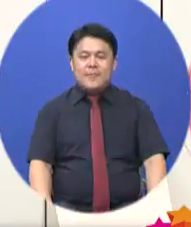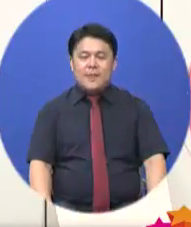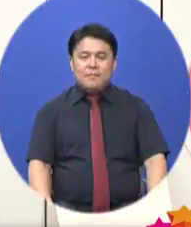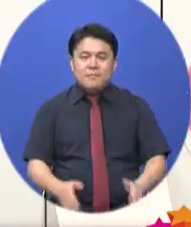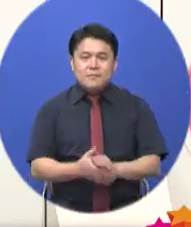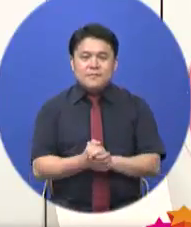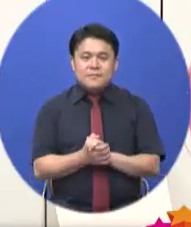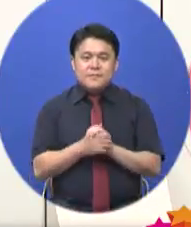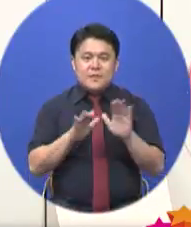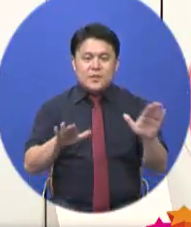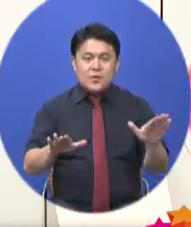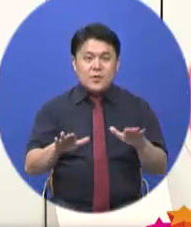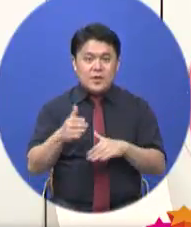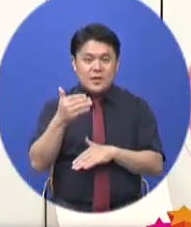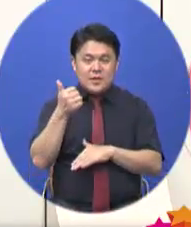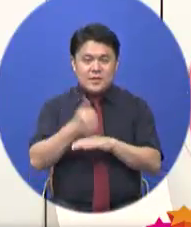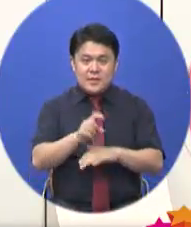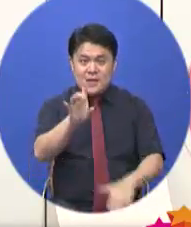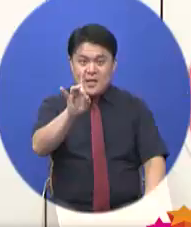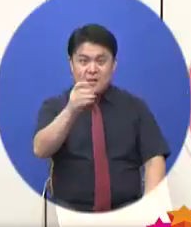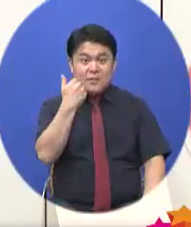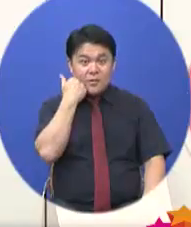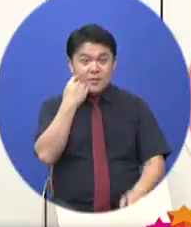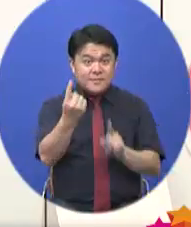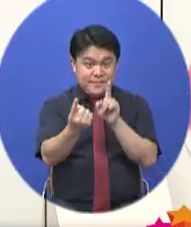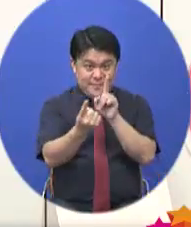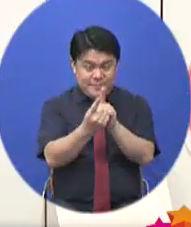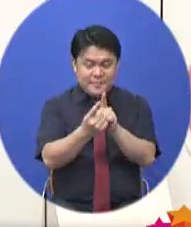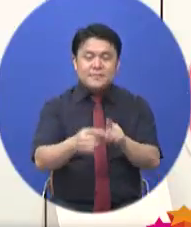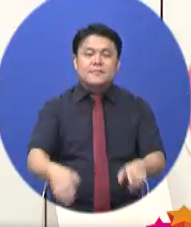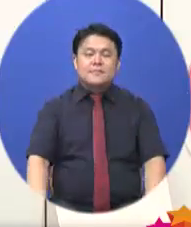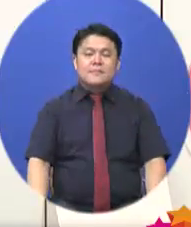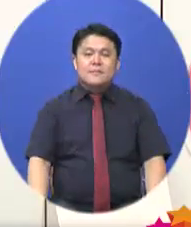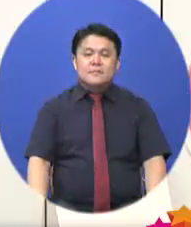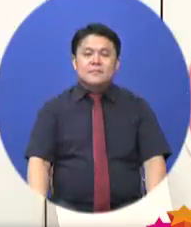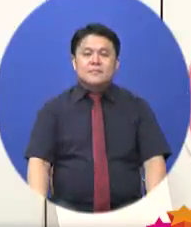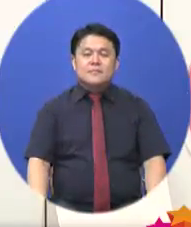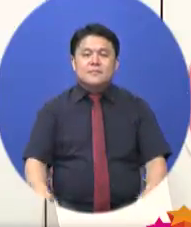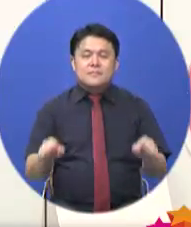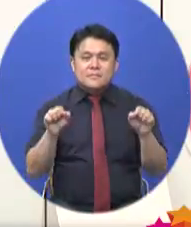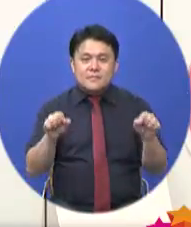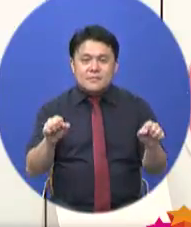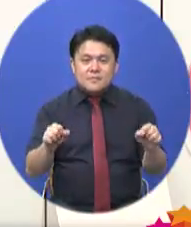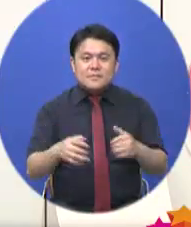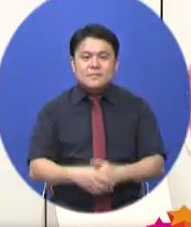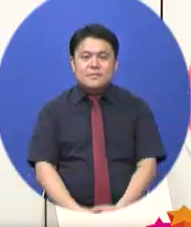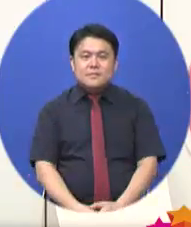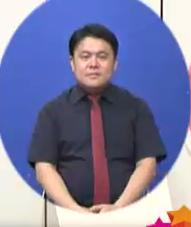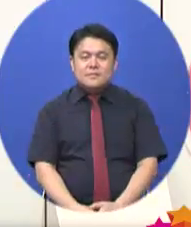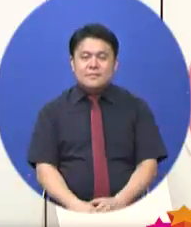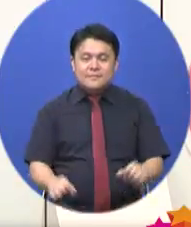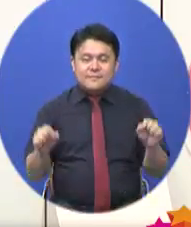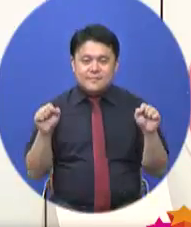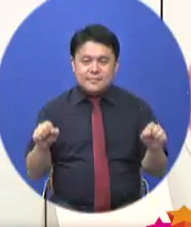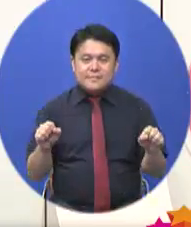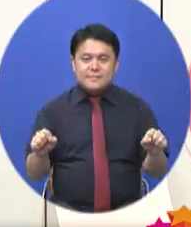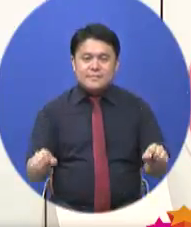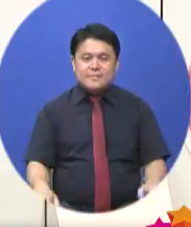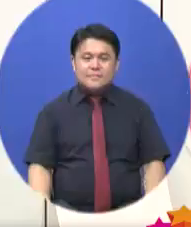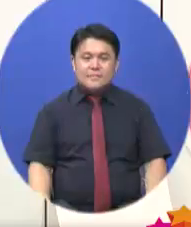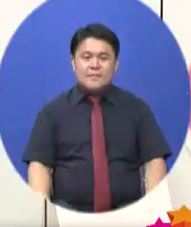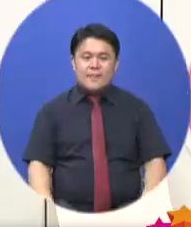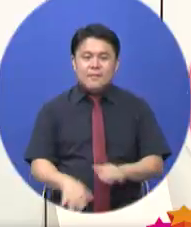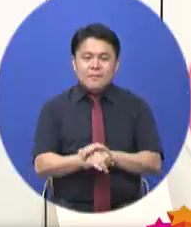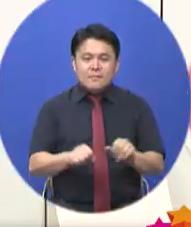자, 오늘 마지막으로 한 분 더 모셔보겠습니다. 여보세요? 네, 여보세요? 네.